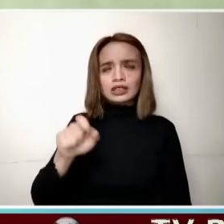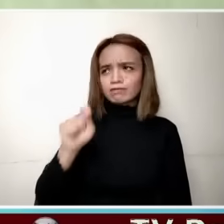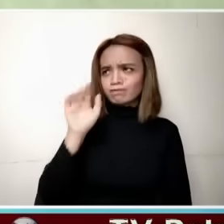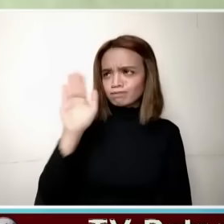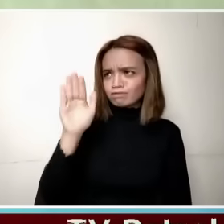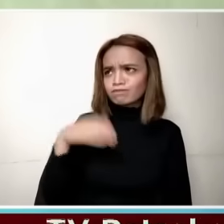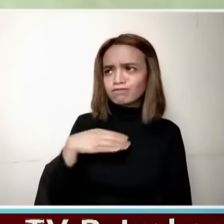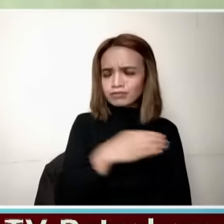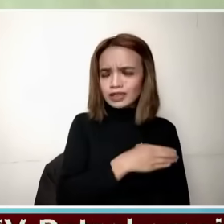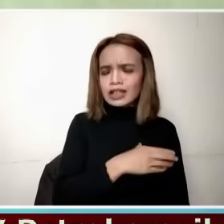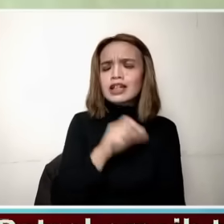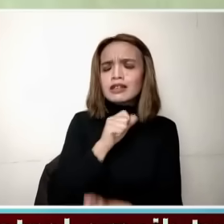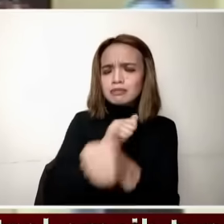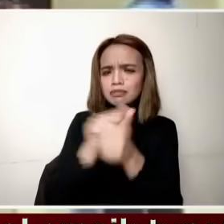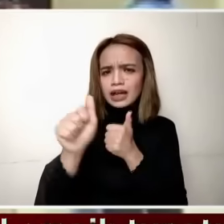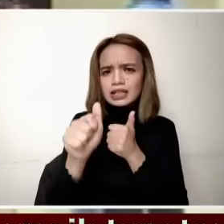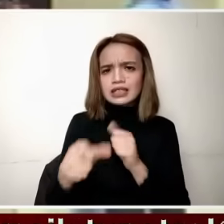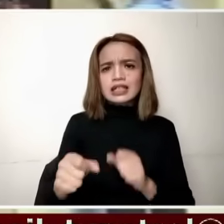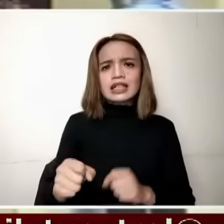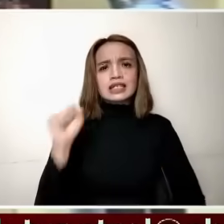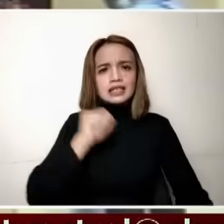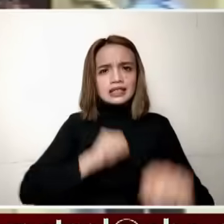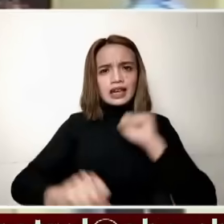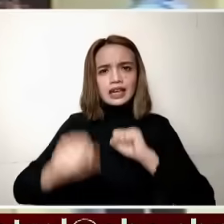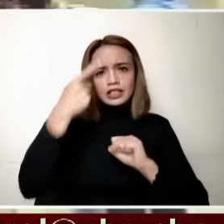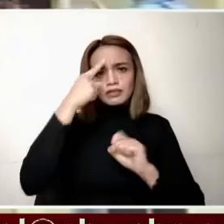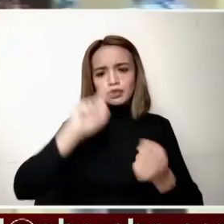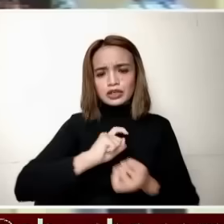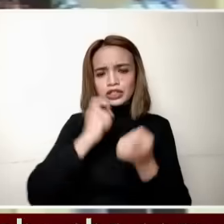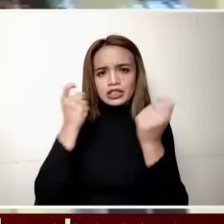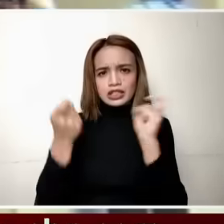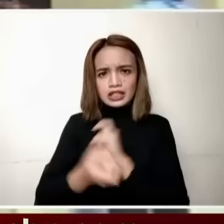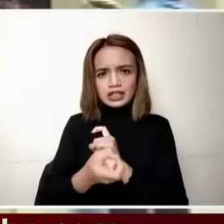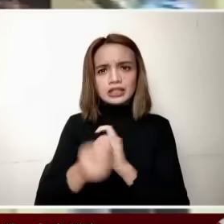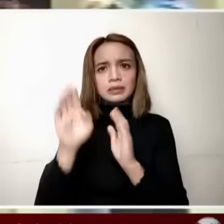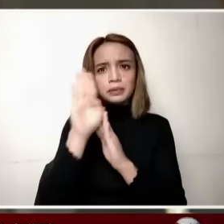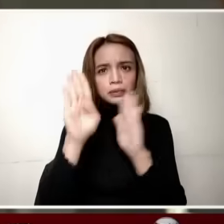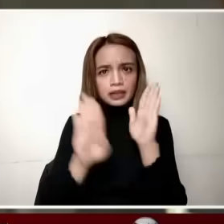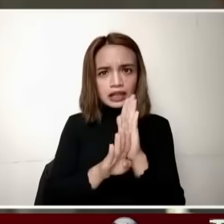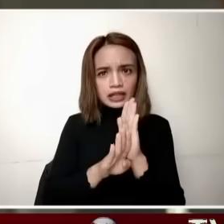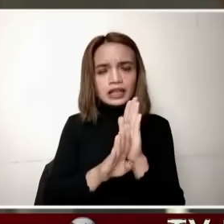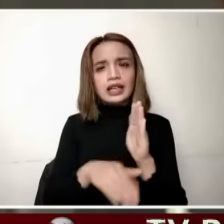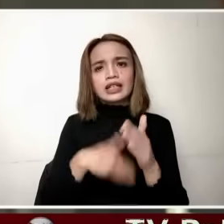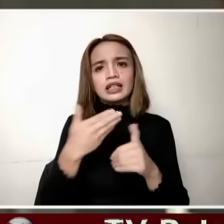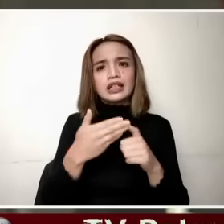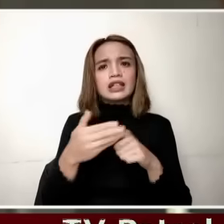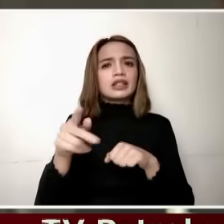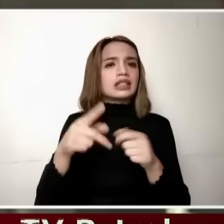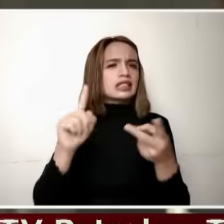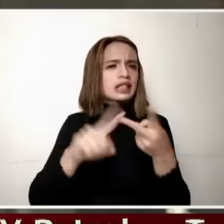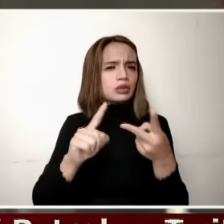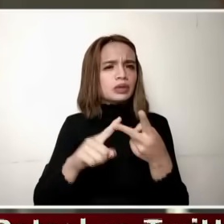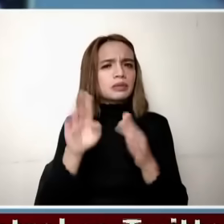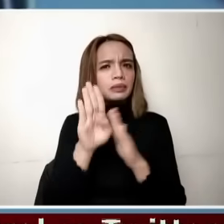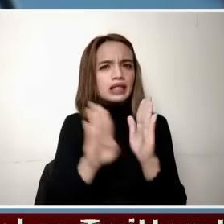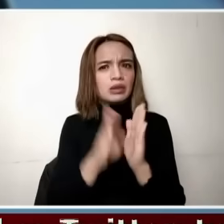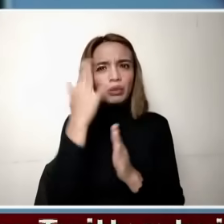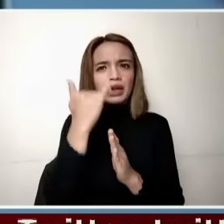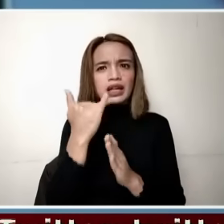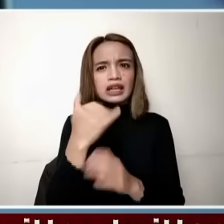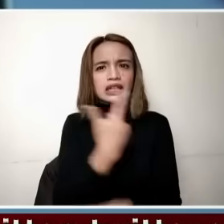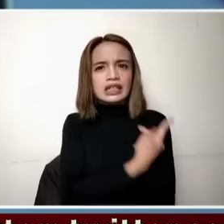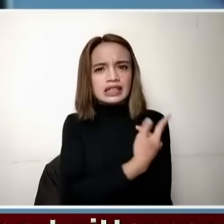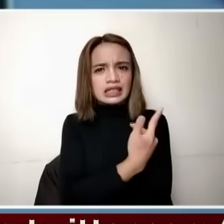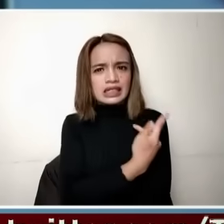na ang Science for Change Bill at Virology and Vaccine Institute of the Philippines Bill para hindi na umano magipit sa oras ang bansa kapag